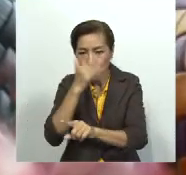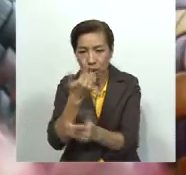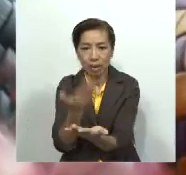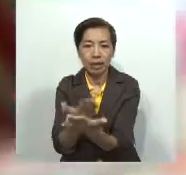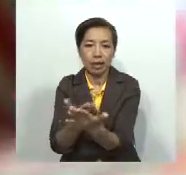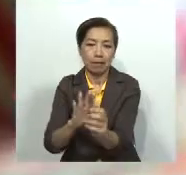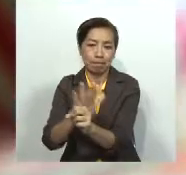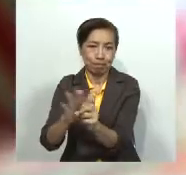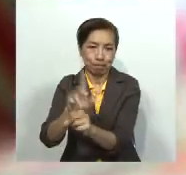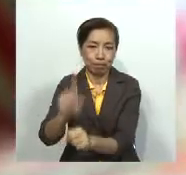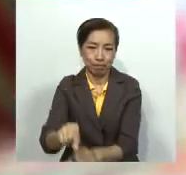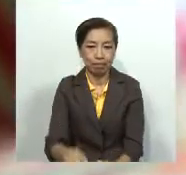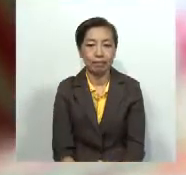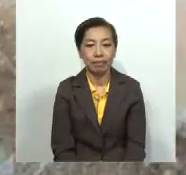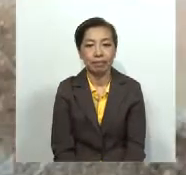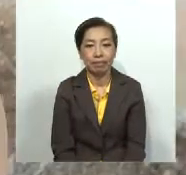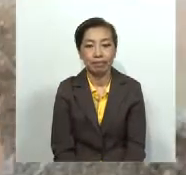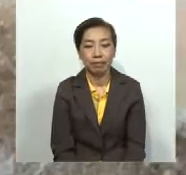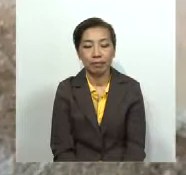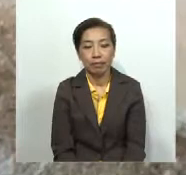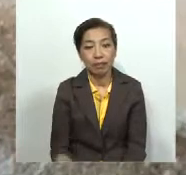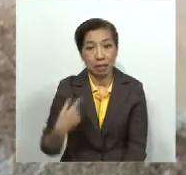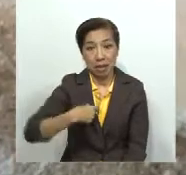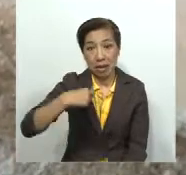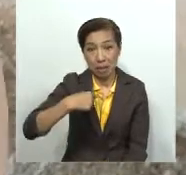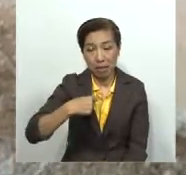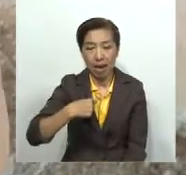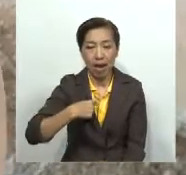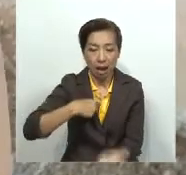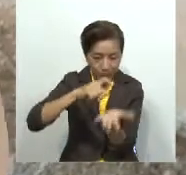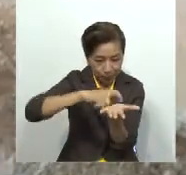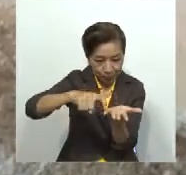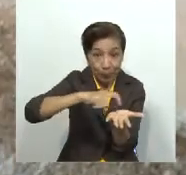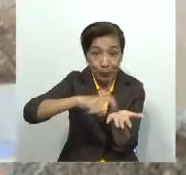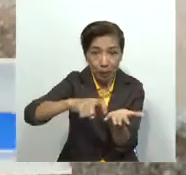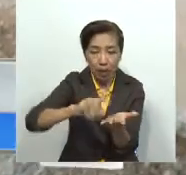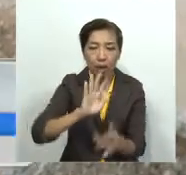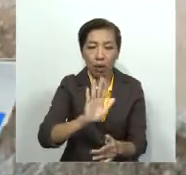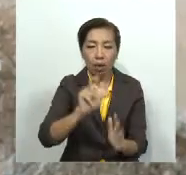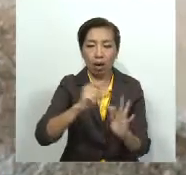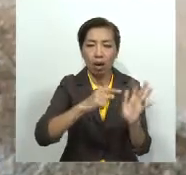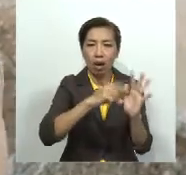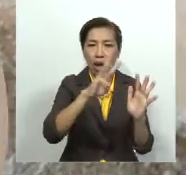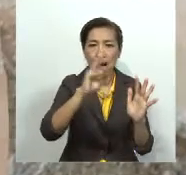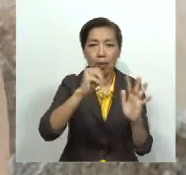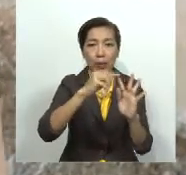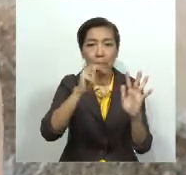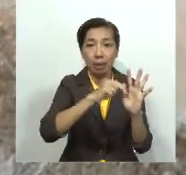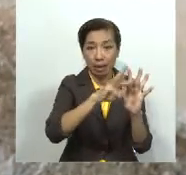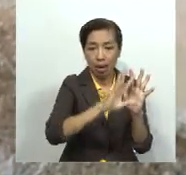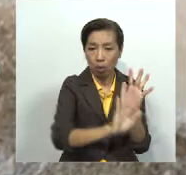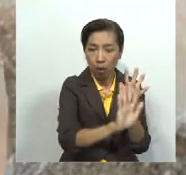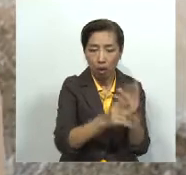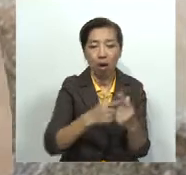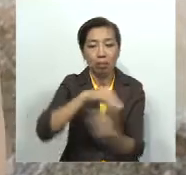ราคาที่ย่อมเยาอีกด้วย มีผ้าบาติกค่ะผ้าบาติกอ่าวมะนาวแล้วก็เป็นเศรษ